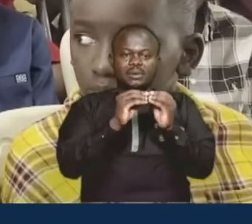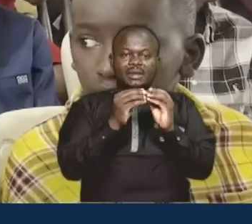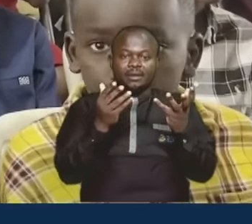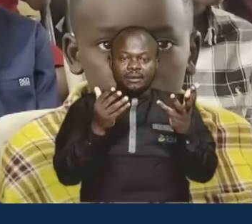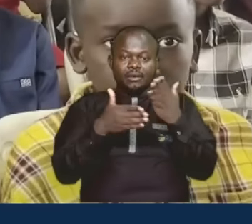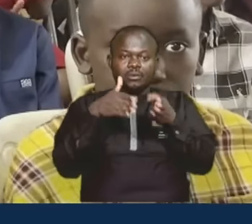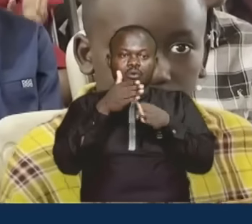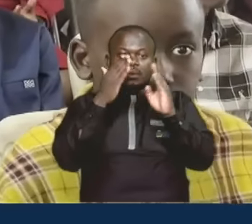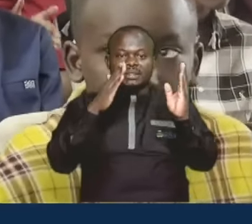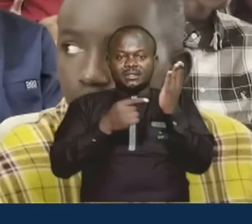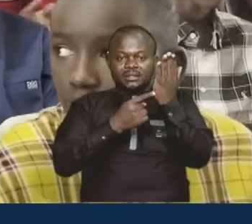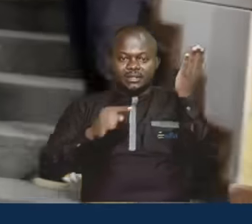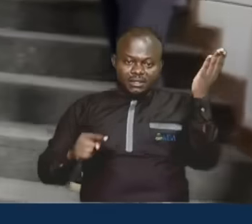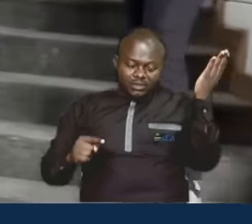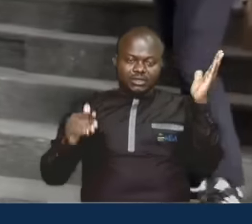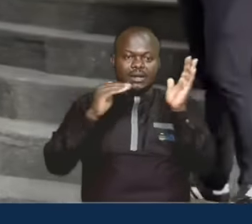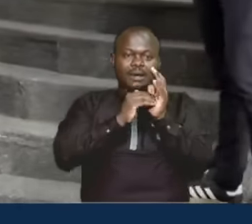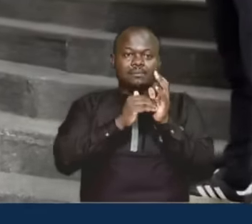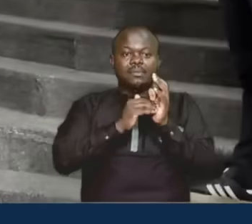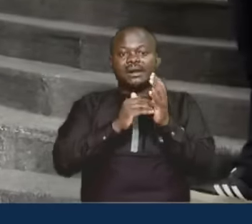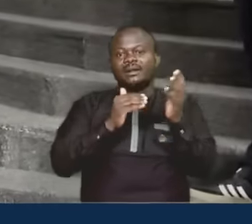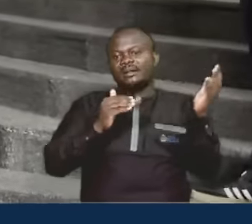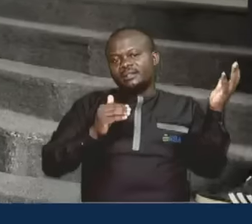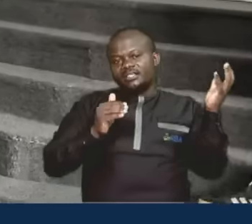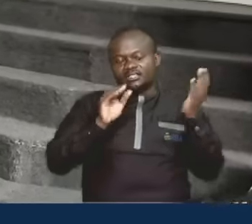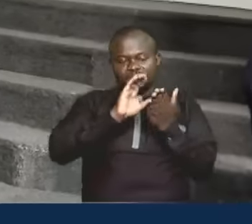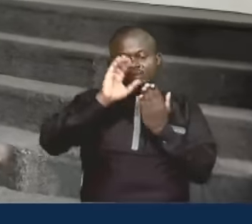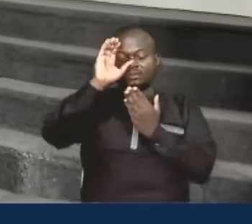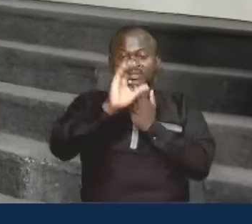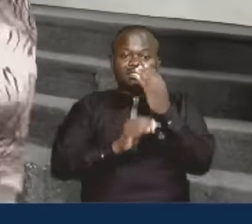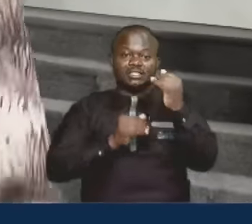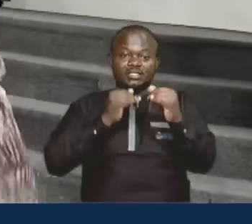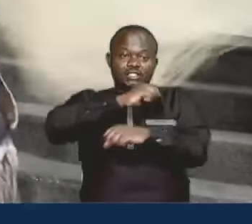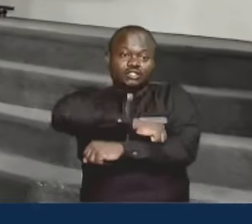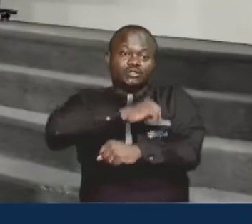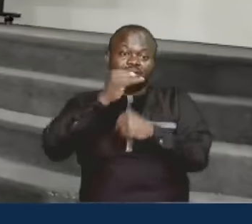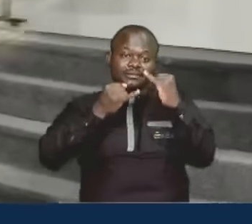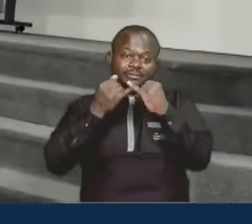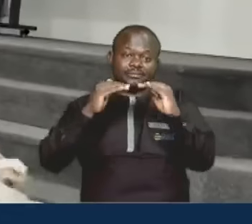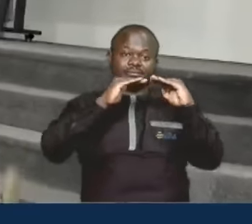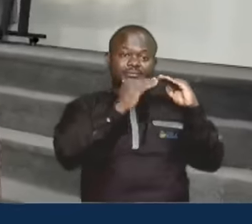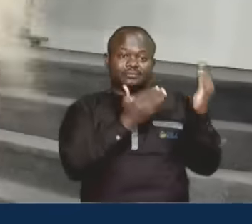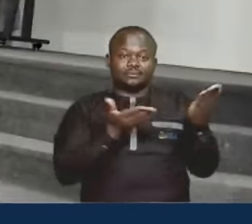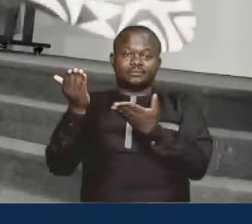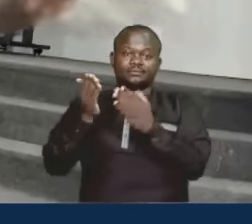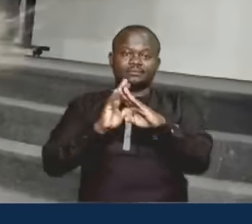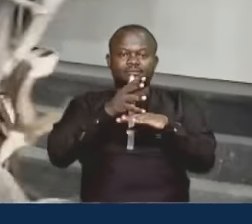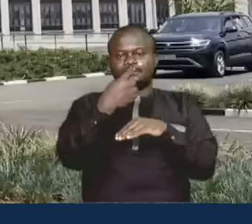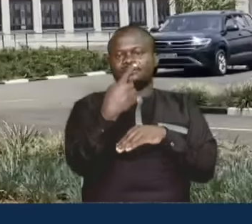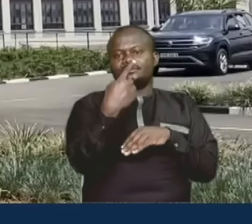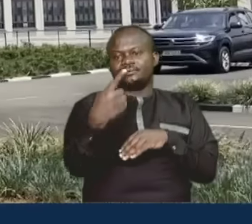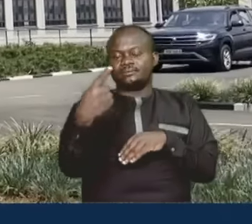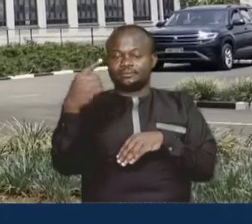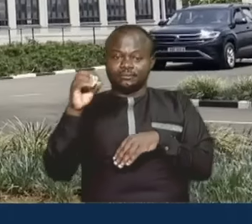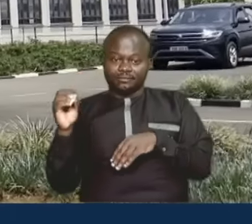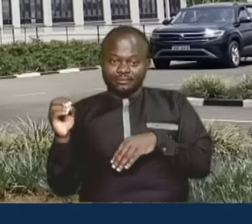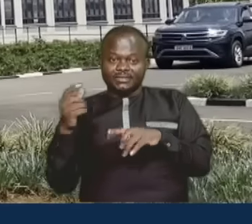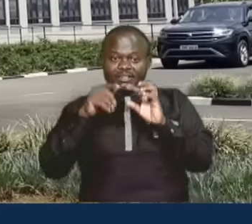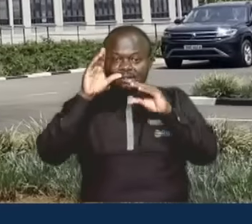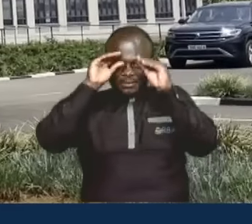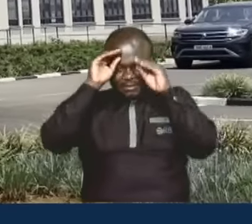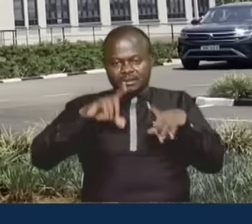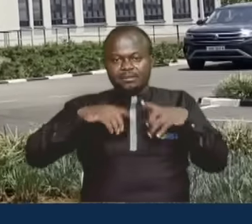ubwubatsi, ikoranabuhanga ndetse n'ubugenge. Ni ishuri ryo ku rwego mpuzamahanga rifite ubushobozi bwo kwakira abanyeshuri basaga 100,000 kandi bakiga